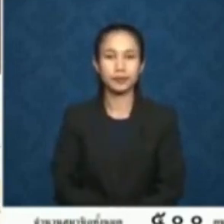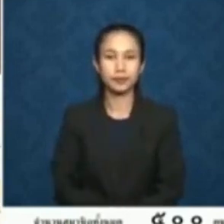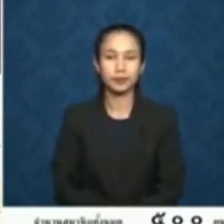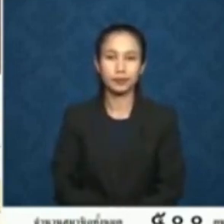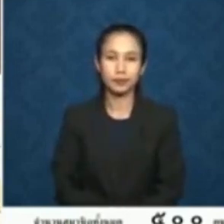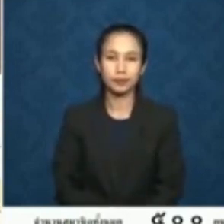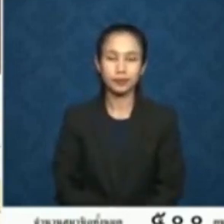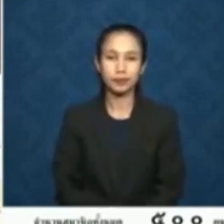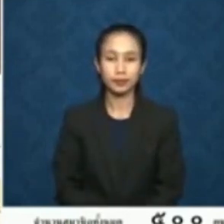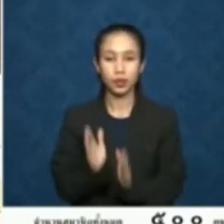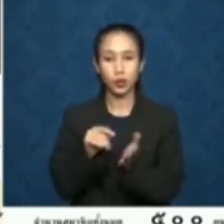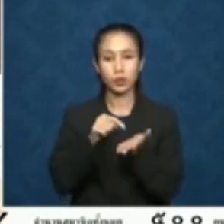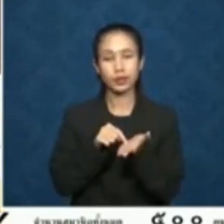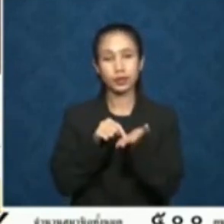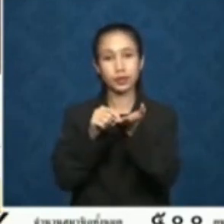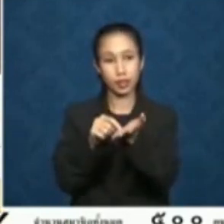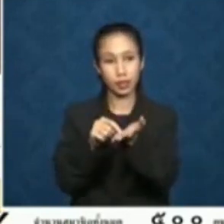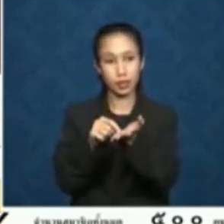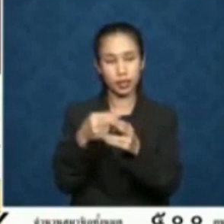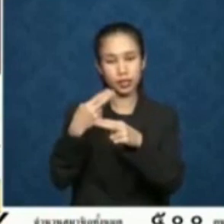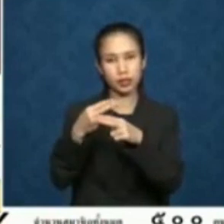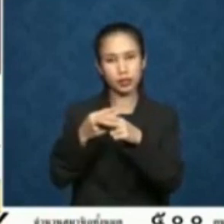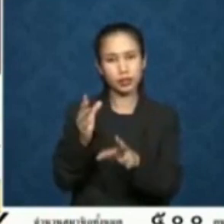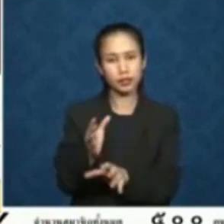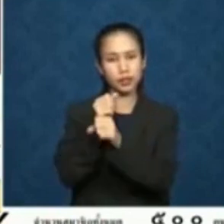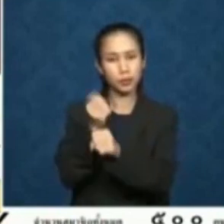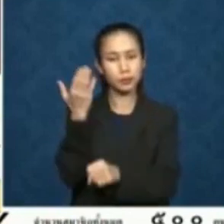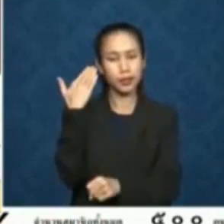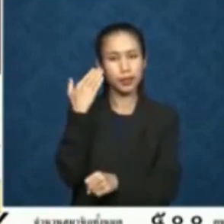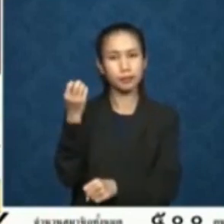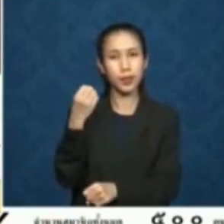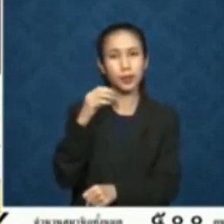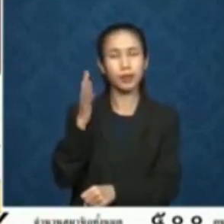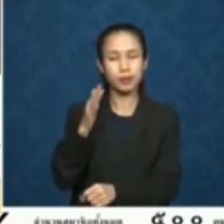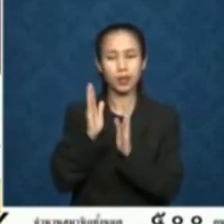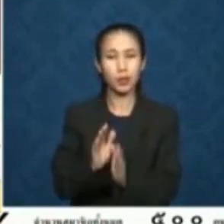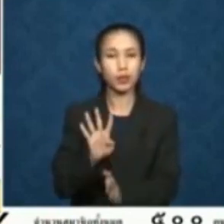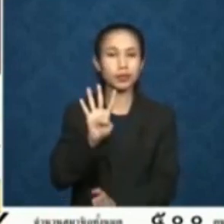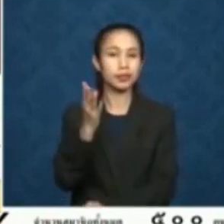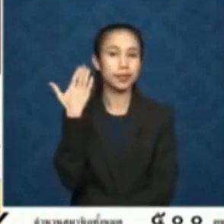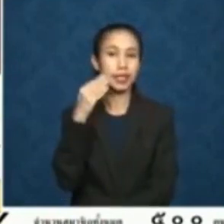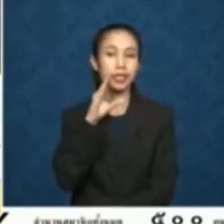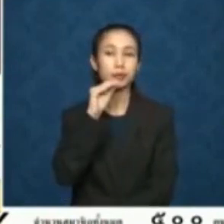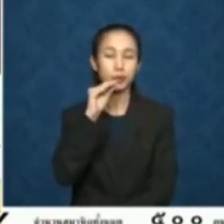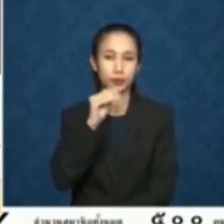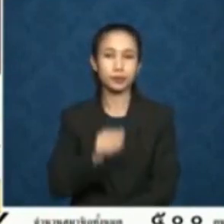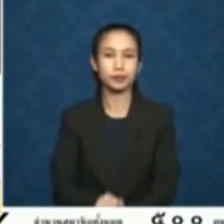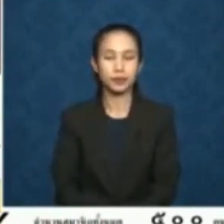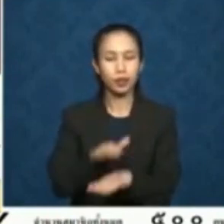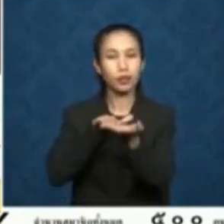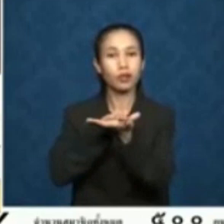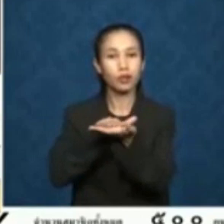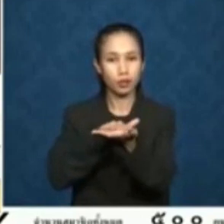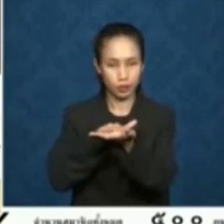ก็เท่านั้นนะครับทางผู้เสนอร่างไม่ได้เสนอชื่อมาว่าจะสรุปนะครับก็มีเพียงอยู่4ท่